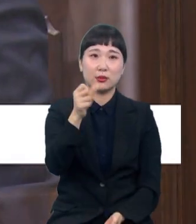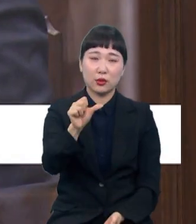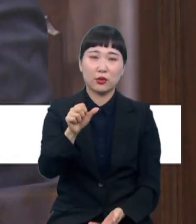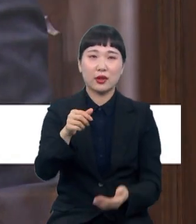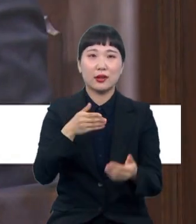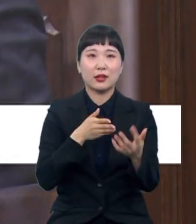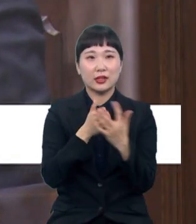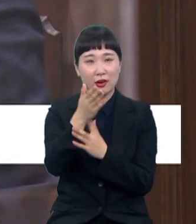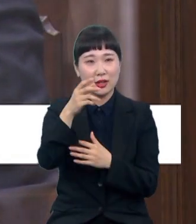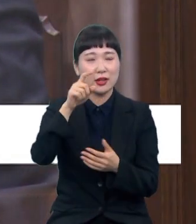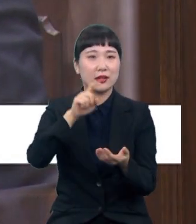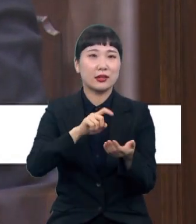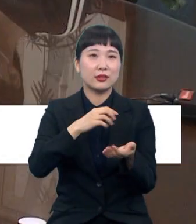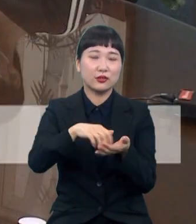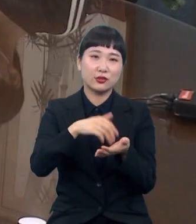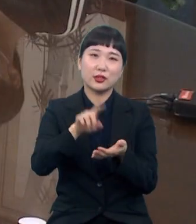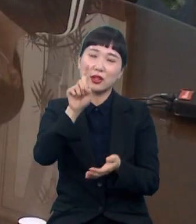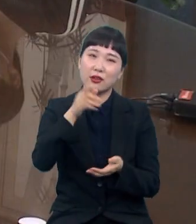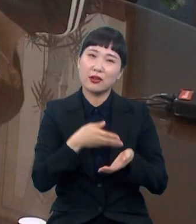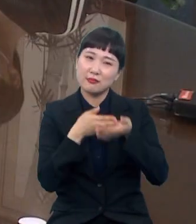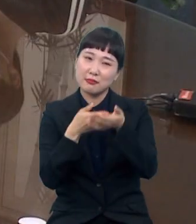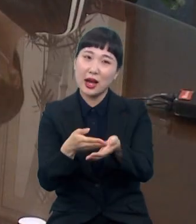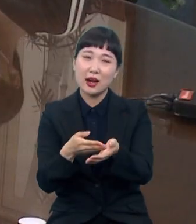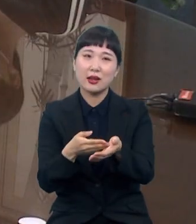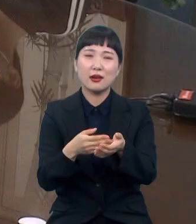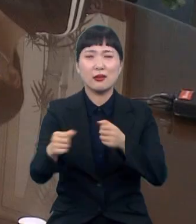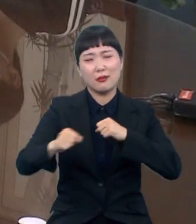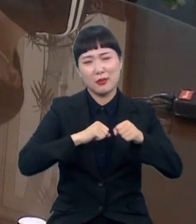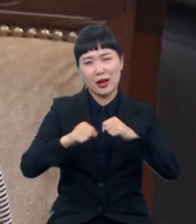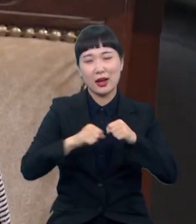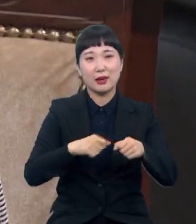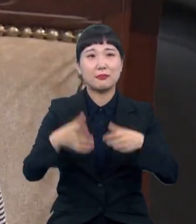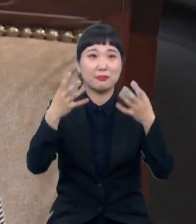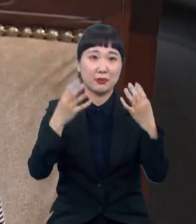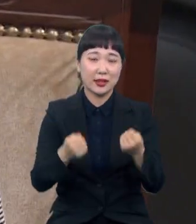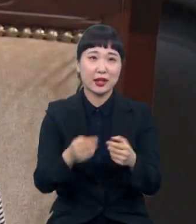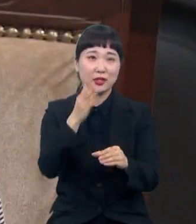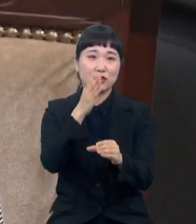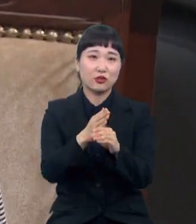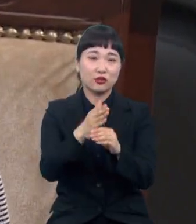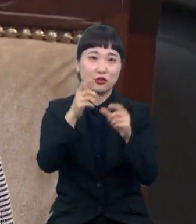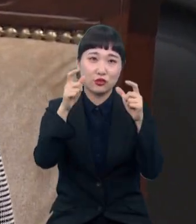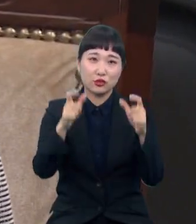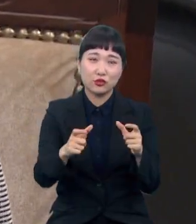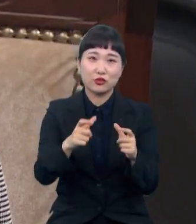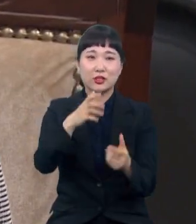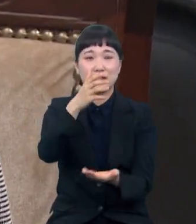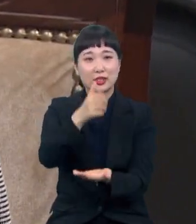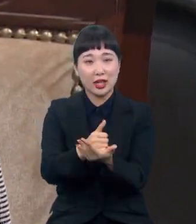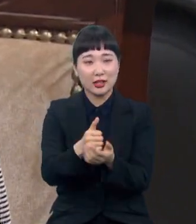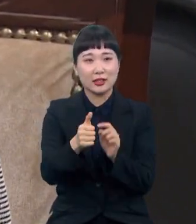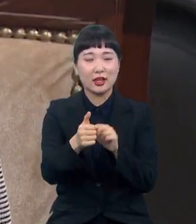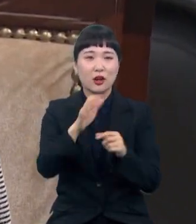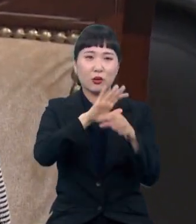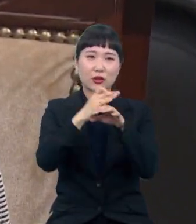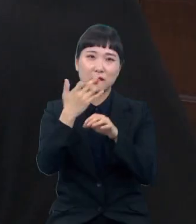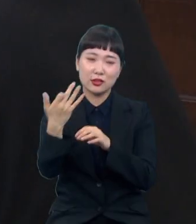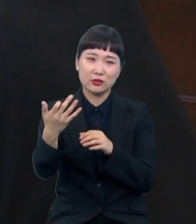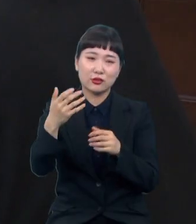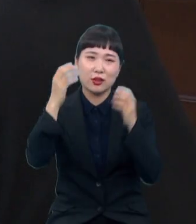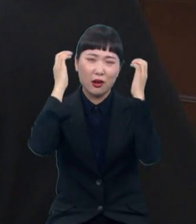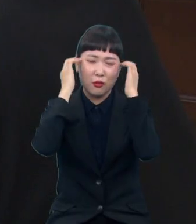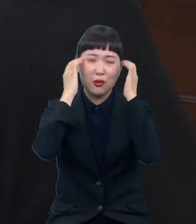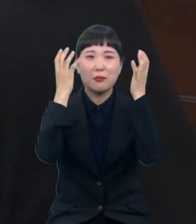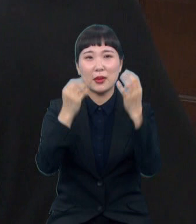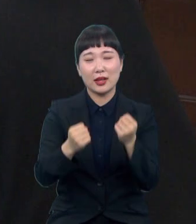활발한 의정 활동을 펼쳤습니다. 최천용 중구의장은 가장 큰 현안으로 코로나19 위기에 처한